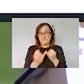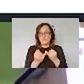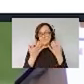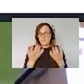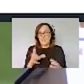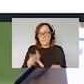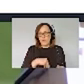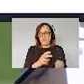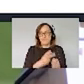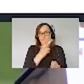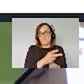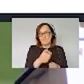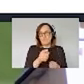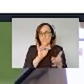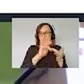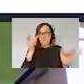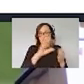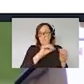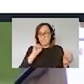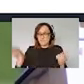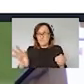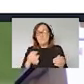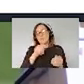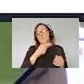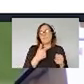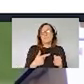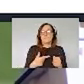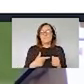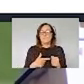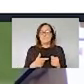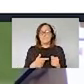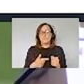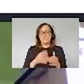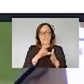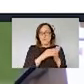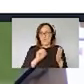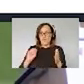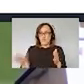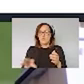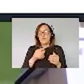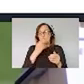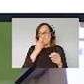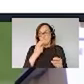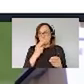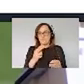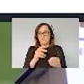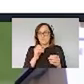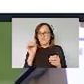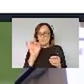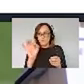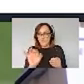możecie Państwo sobie tutaj, ja to tutaj Państwu skopiuję, a już też widzę czas, Olu,